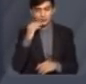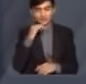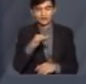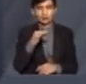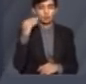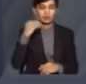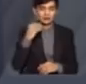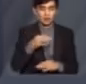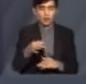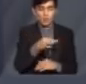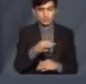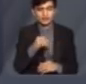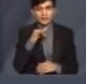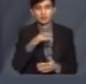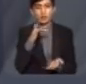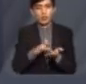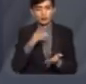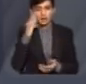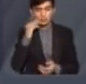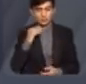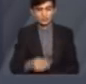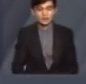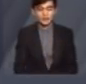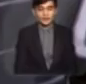туркестанской областей и города алматы